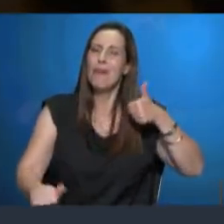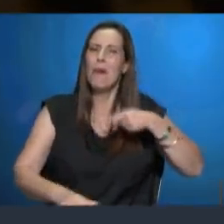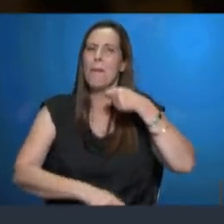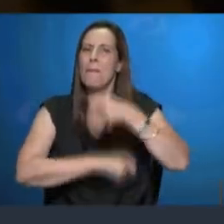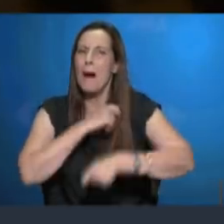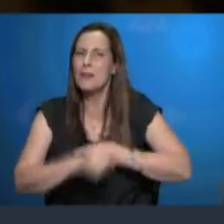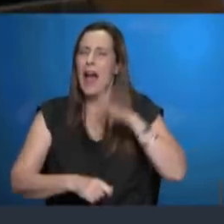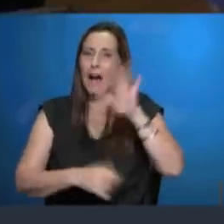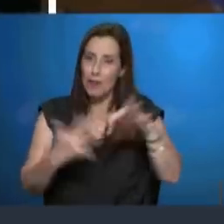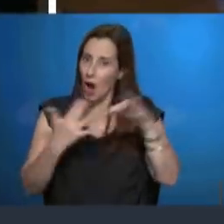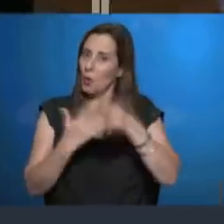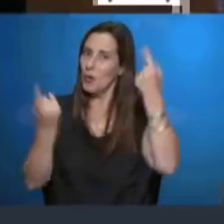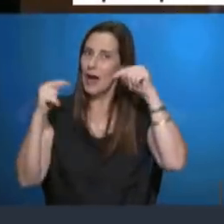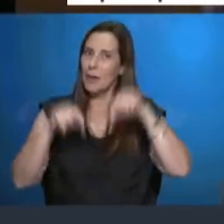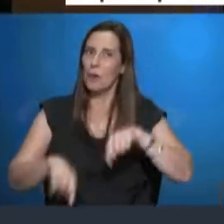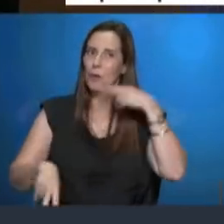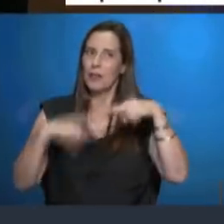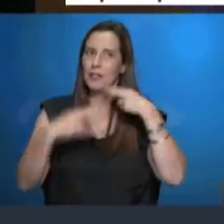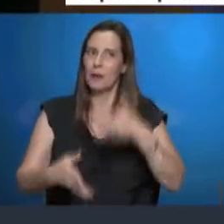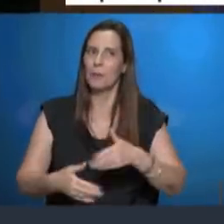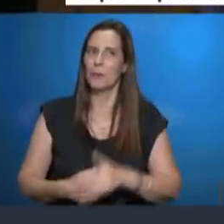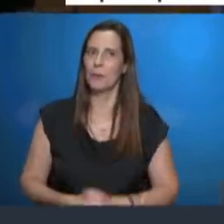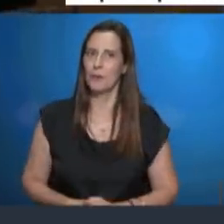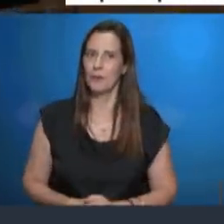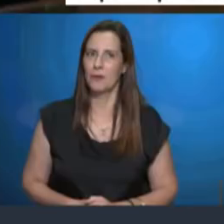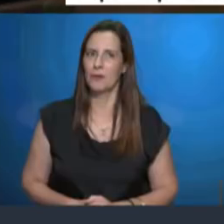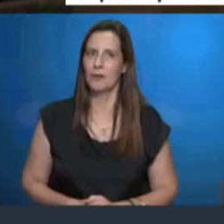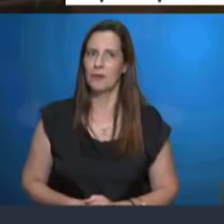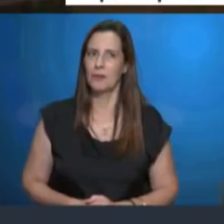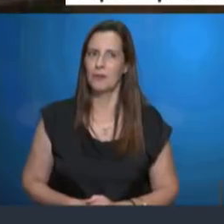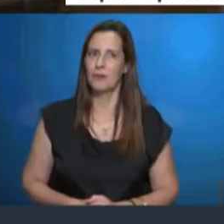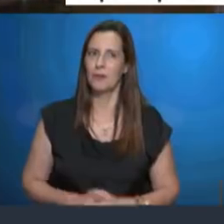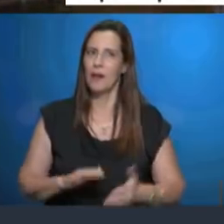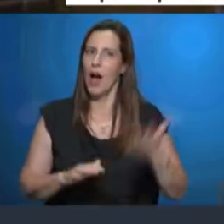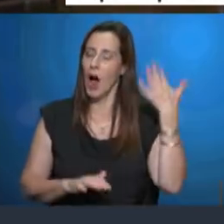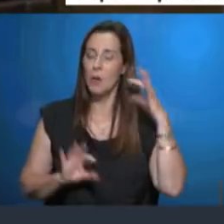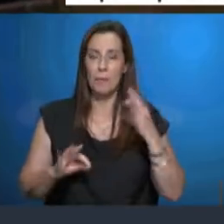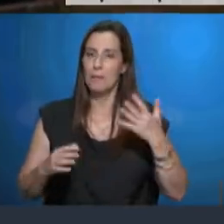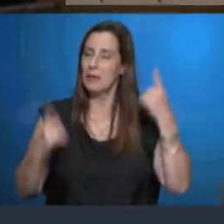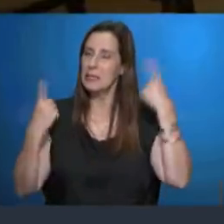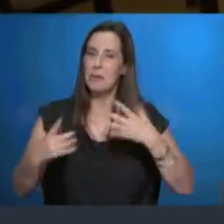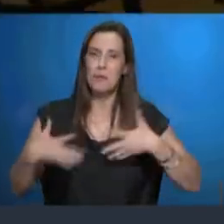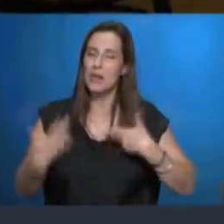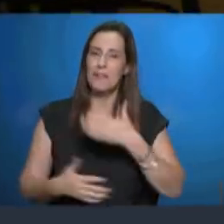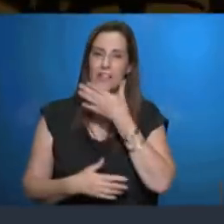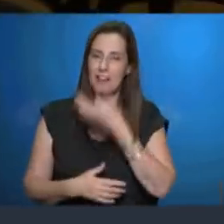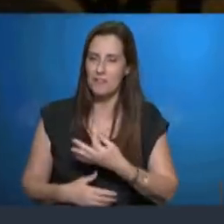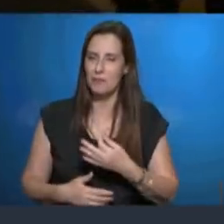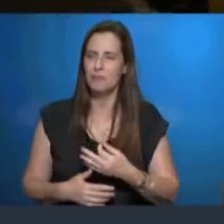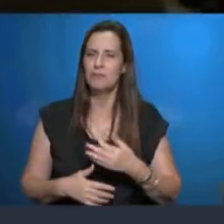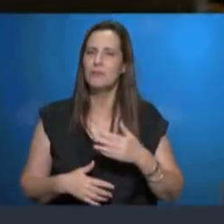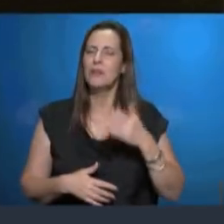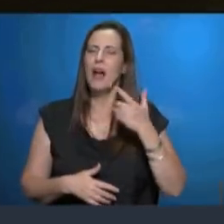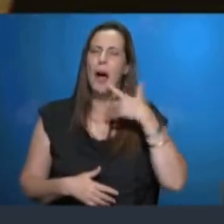מצוות, אפילו חתונה הייתה פה. היה ימים באמת מושרים ביותר. במשך